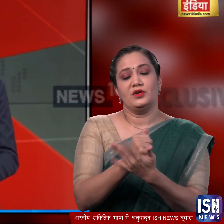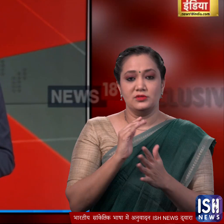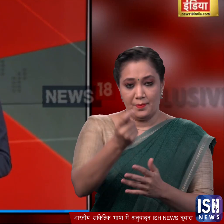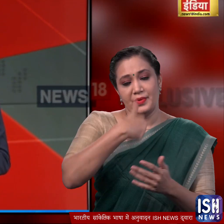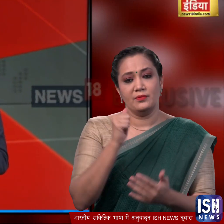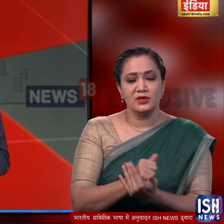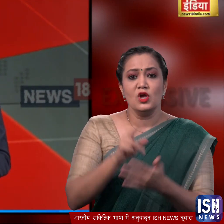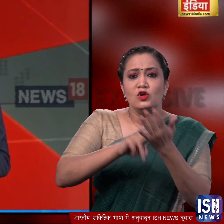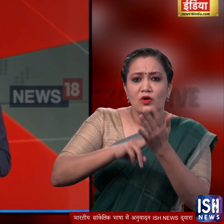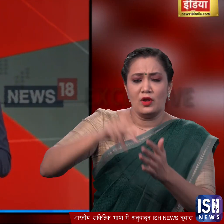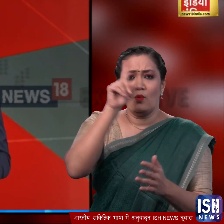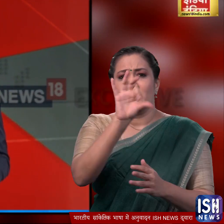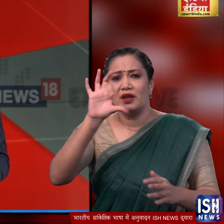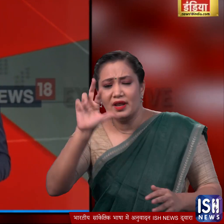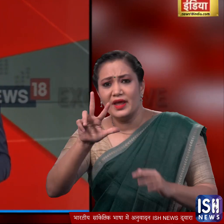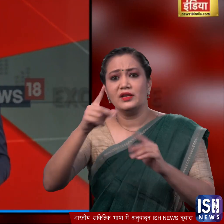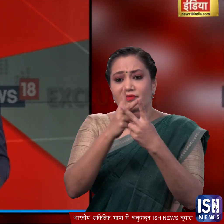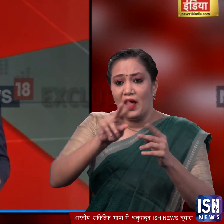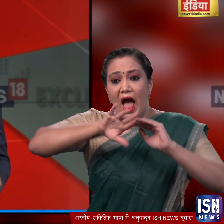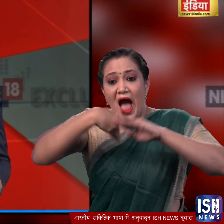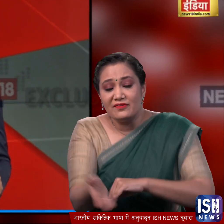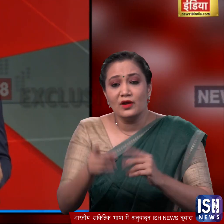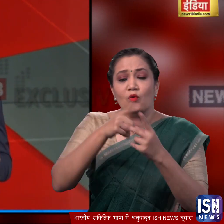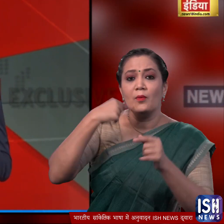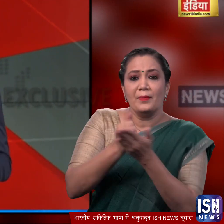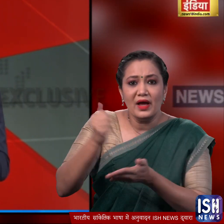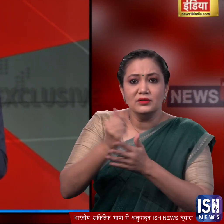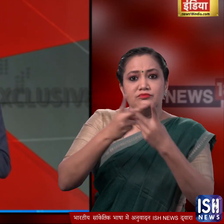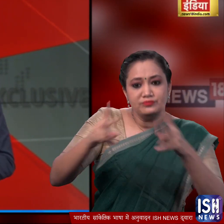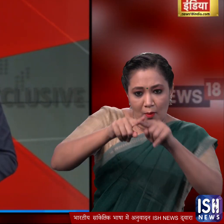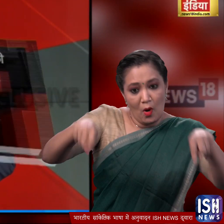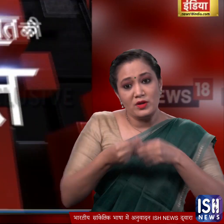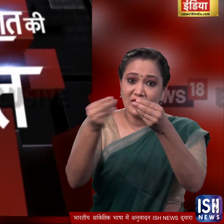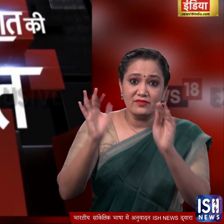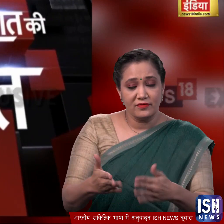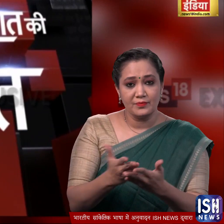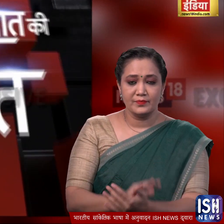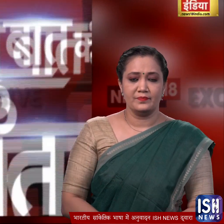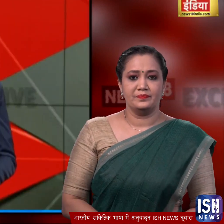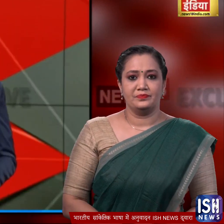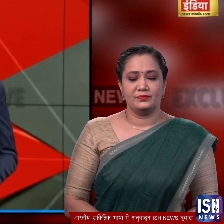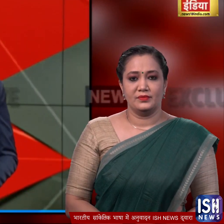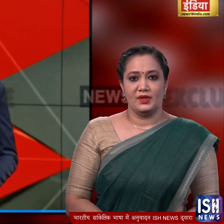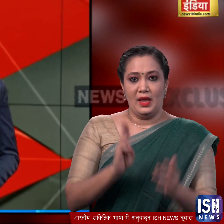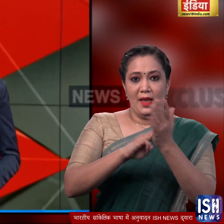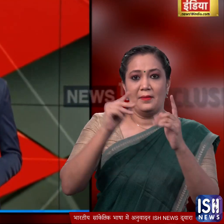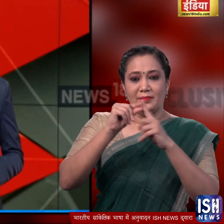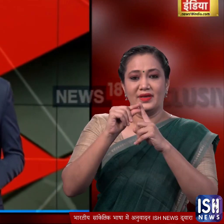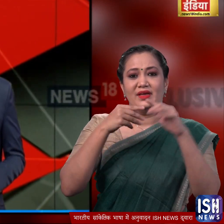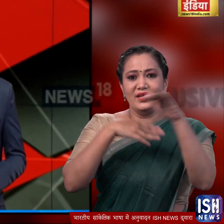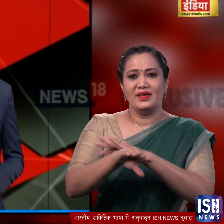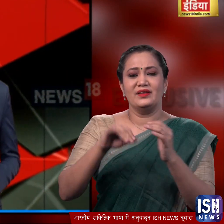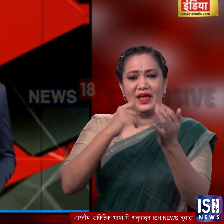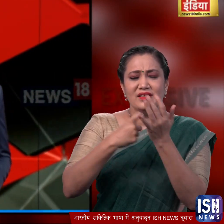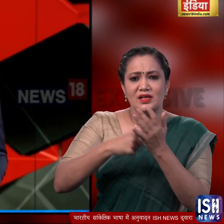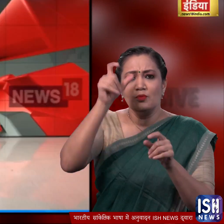जाए, क्योंकि नोएडा में 1998 के बाद जिन किसानों की जमीन ली गई उन्हें आबादी के प्लॉट भी दिए गए। मध्य प्रदेश के रायसेन जिले में 2